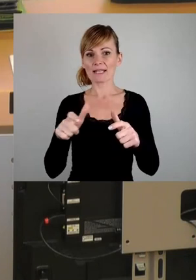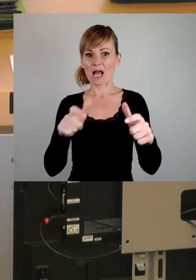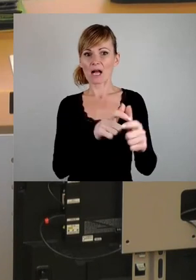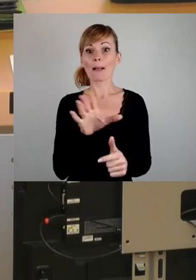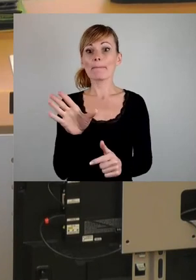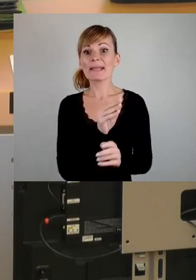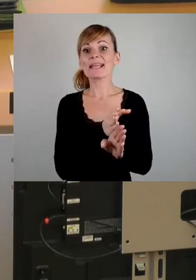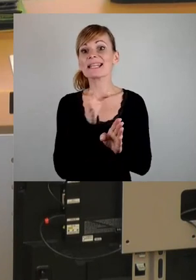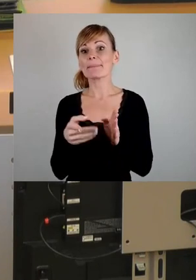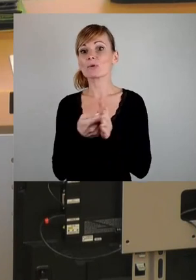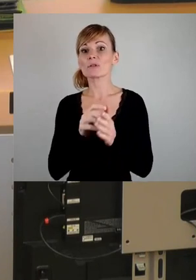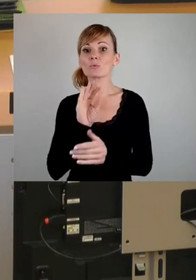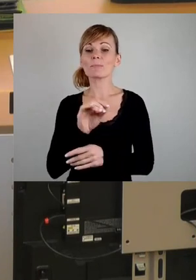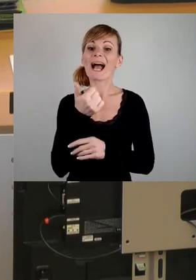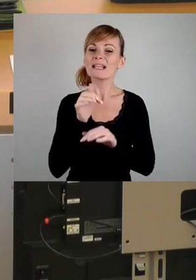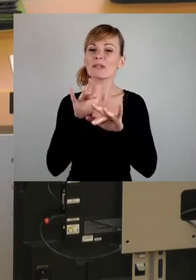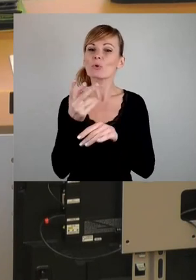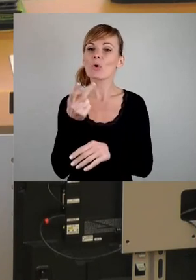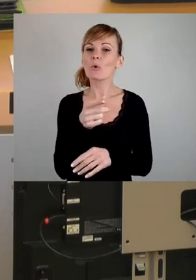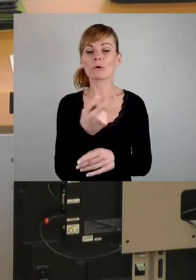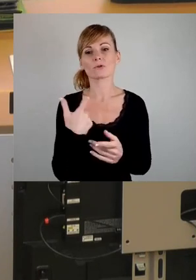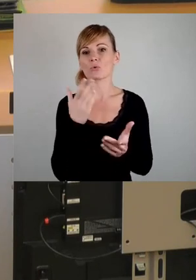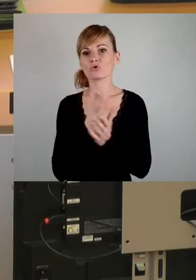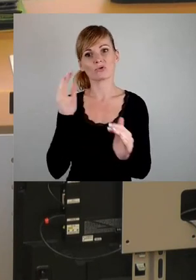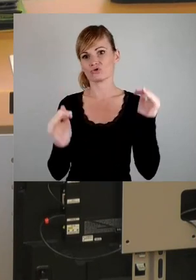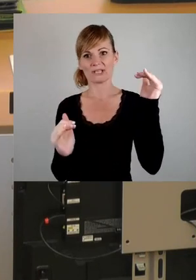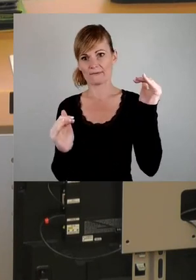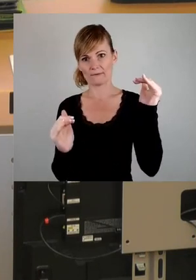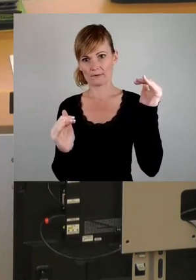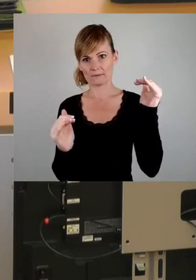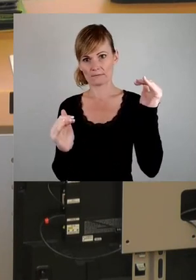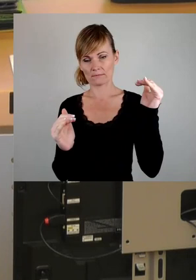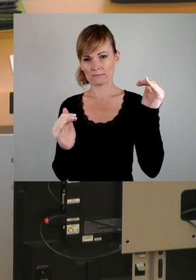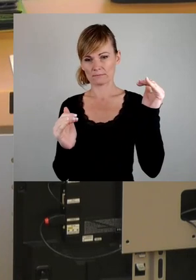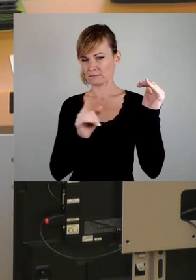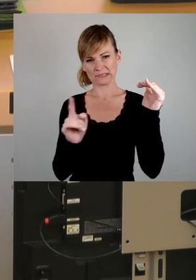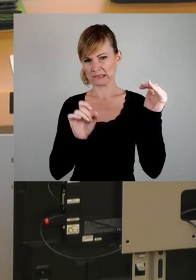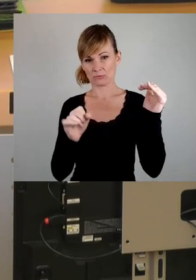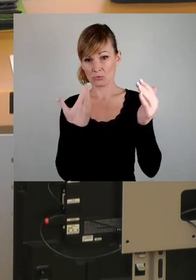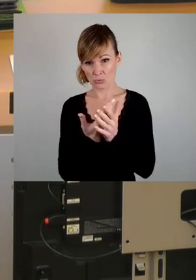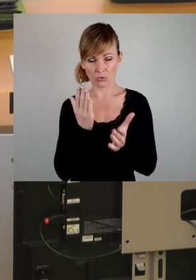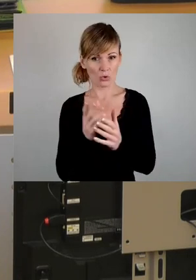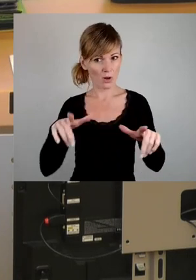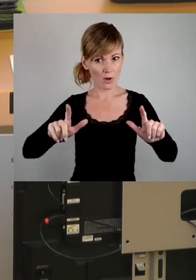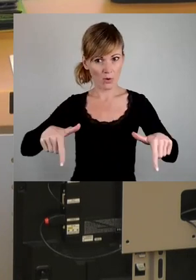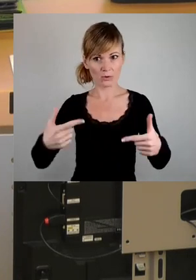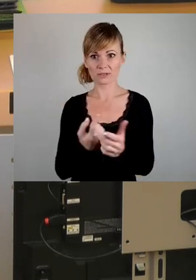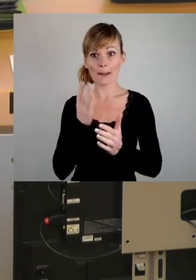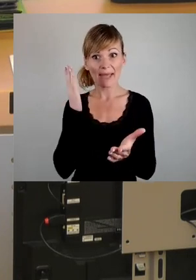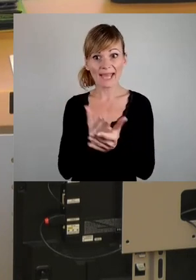Damit geht die Unverhältnismäßigkeit dieses Vorhabens los. Das wird man zum Ende nicht durchhalten. Und wir möchten